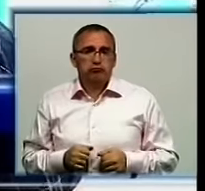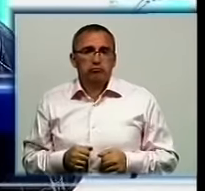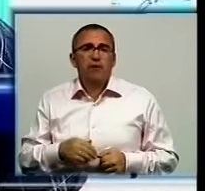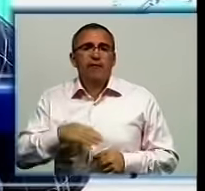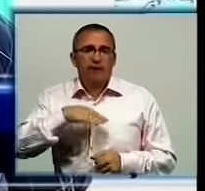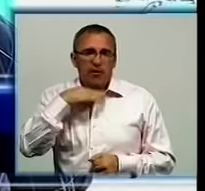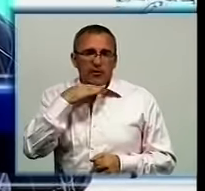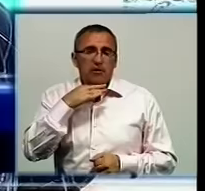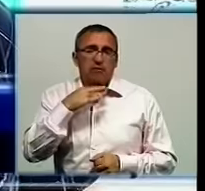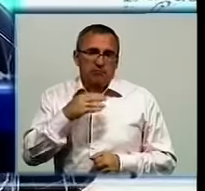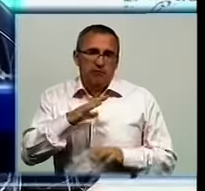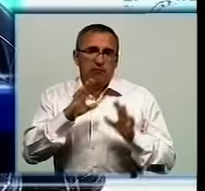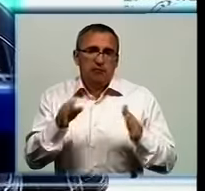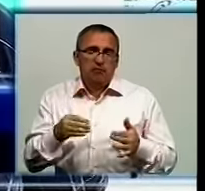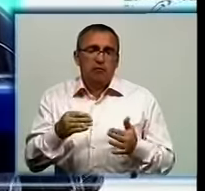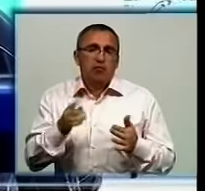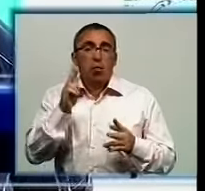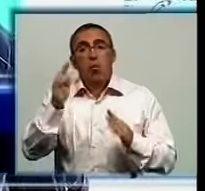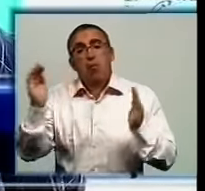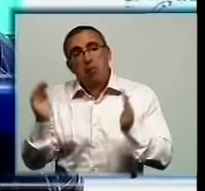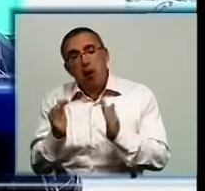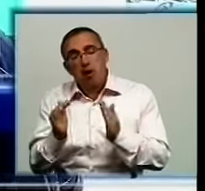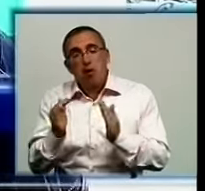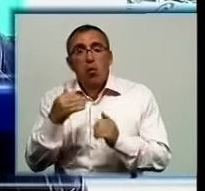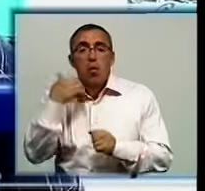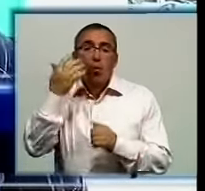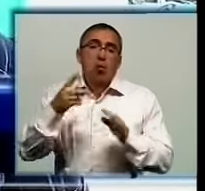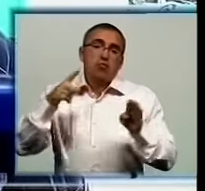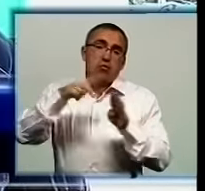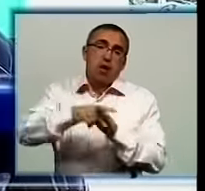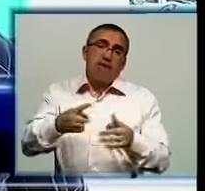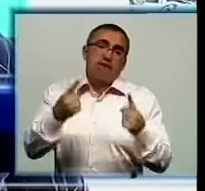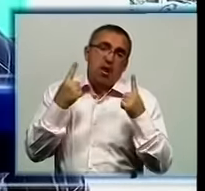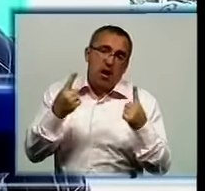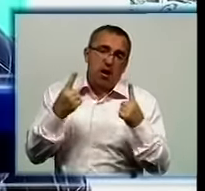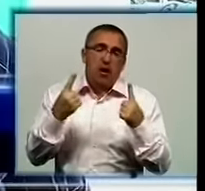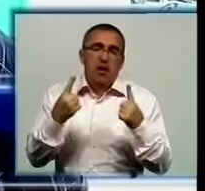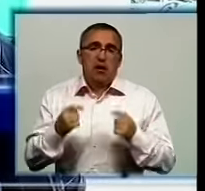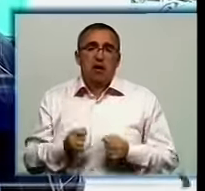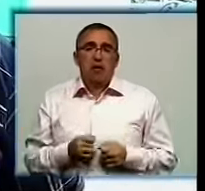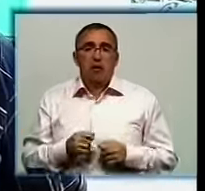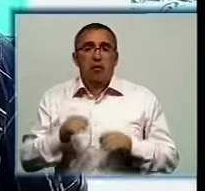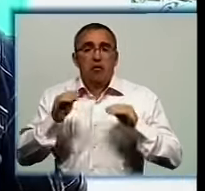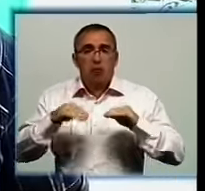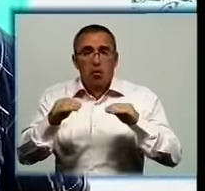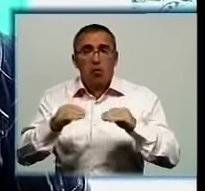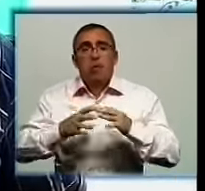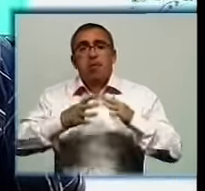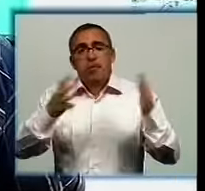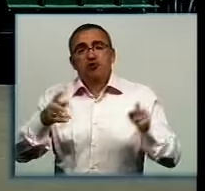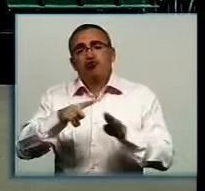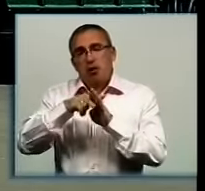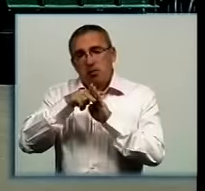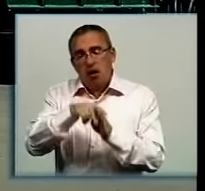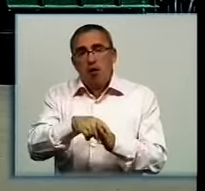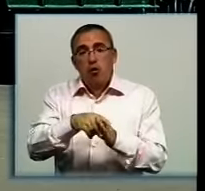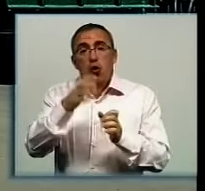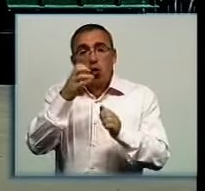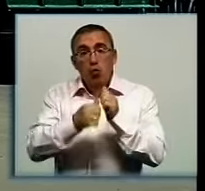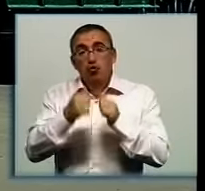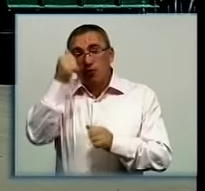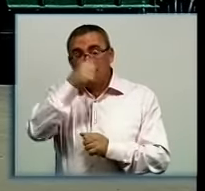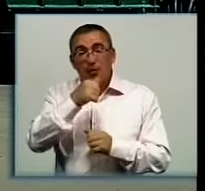Вистачає, звісно. Коли менше роботи, коли нагрузка велика. Як посівна, то більше нагрузка, звісно. З кожним роком